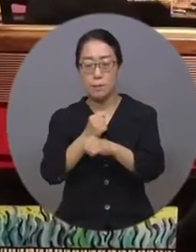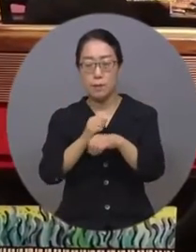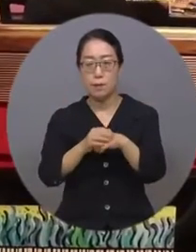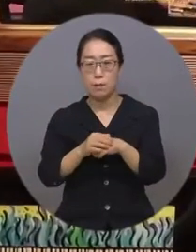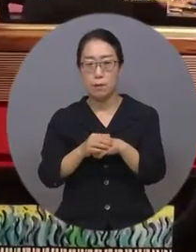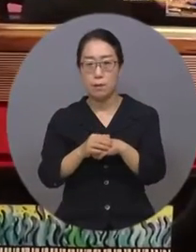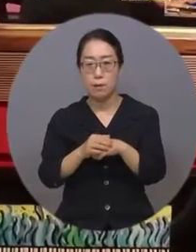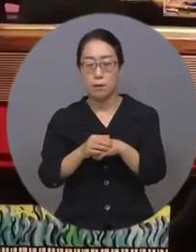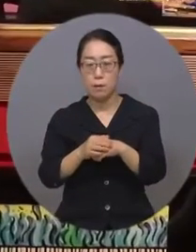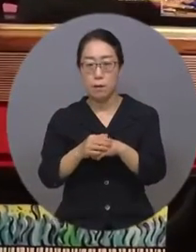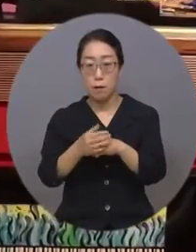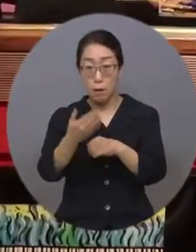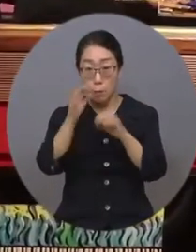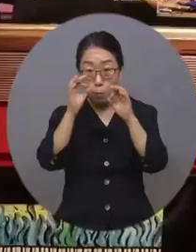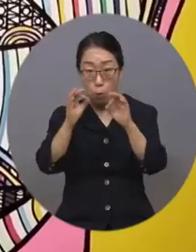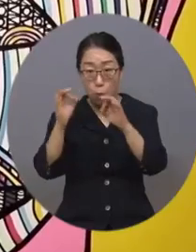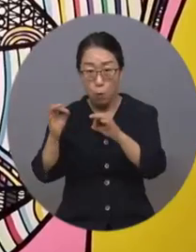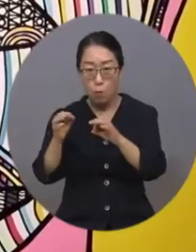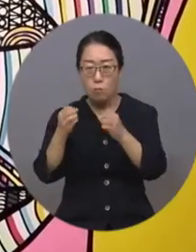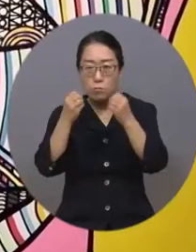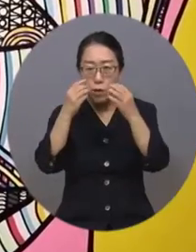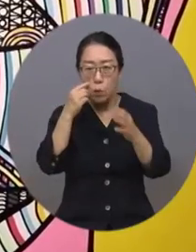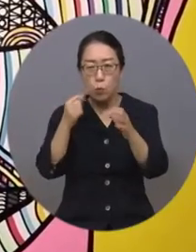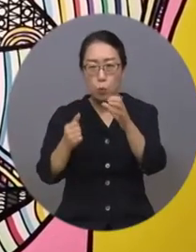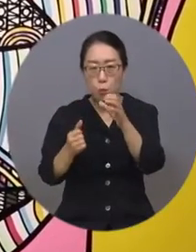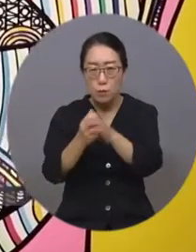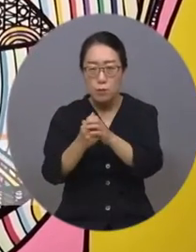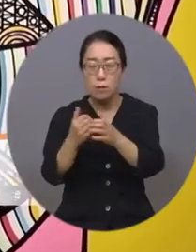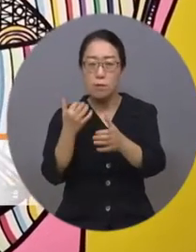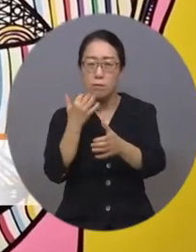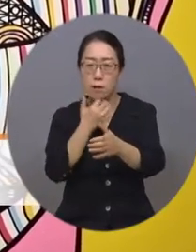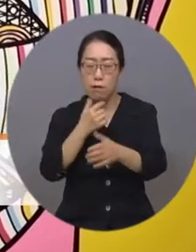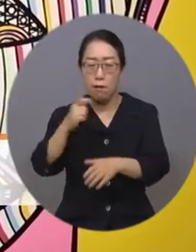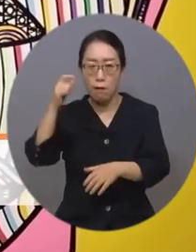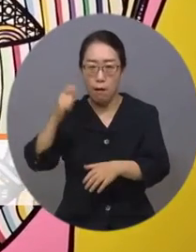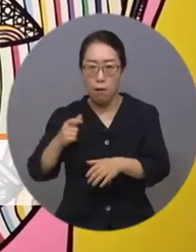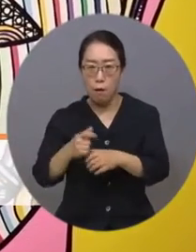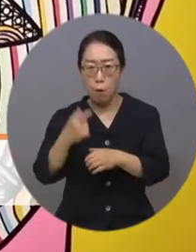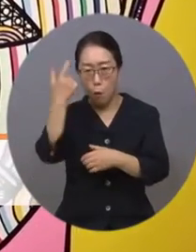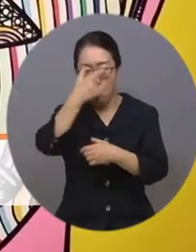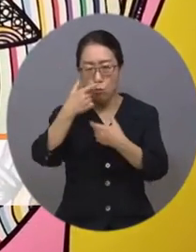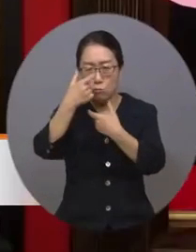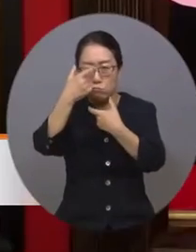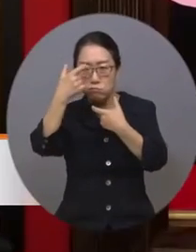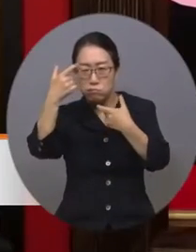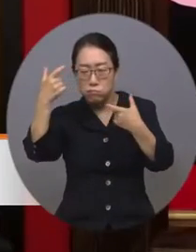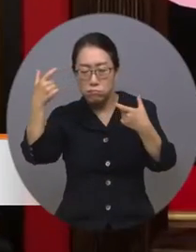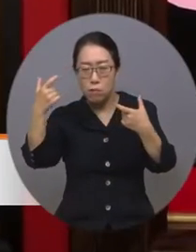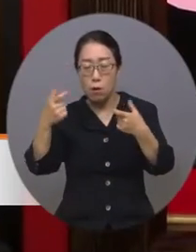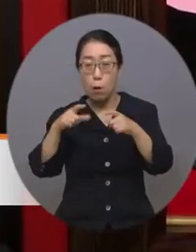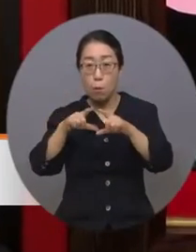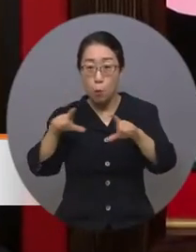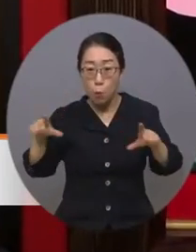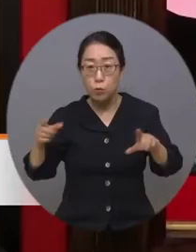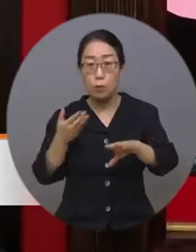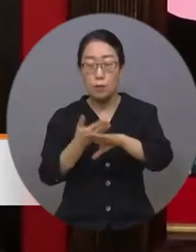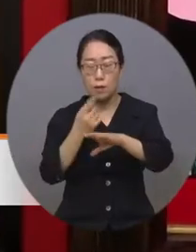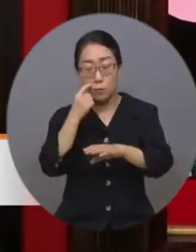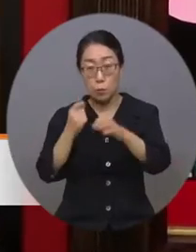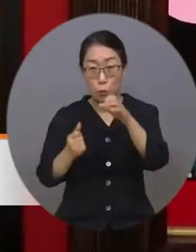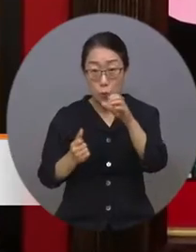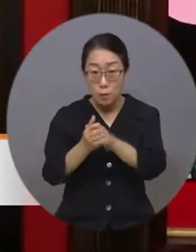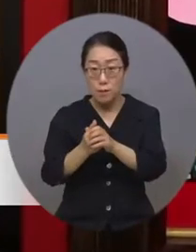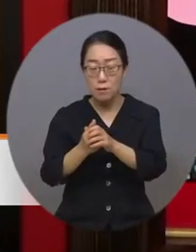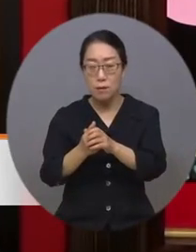작품마다 마주한 새로운 이미지의 인물들은 강렬한 색채와 기괴한 얼굴 표정을 한 비현실적인 모습으로